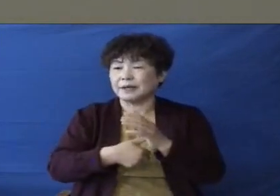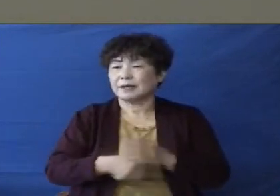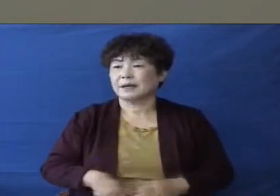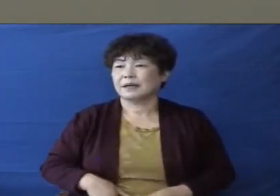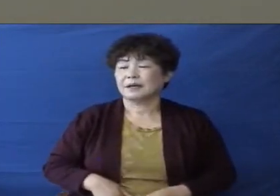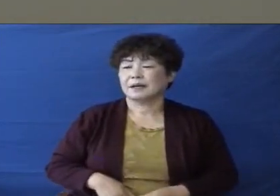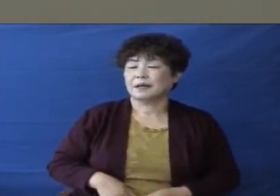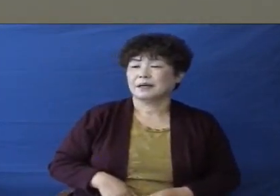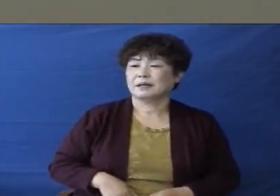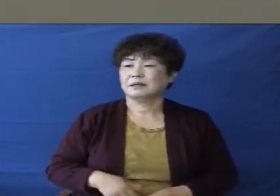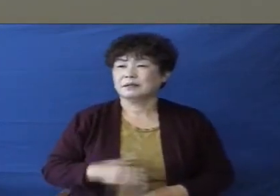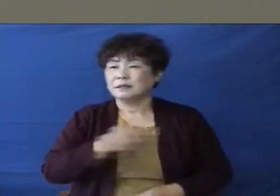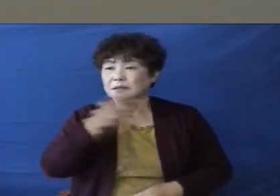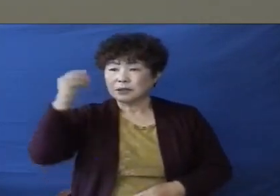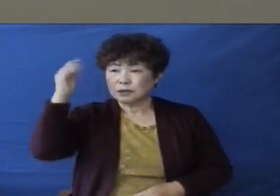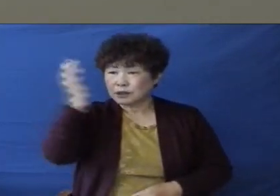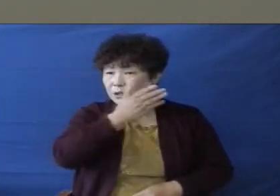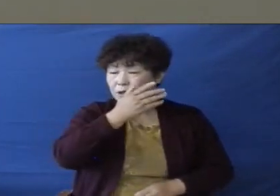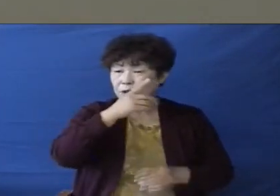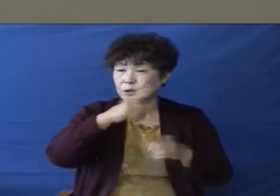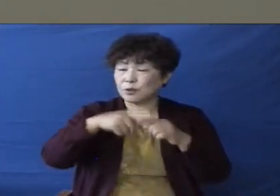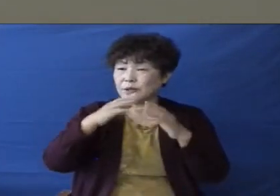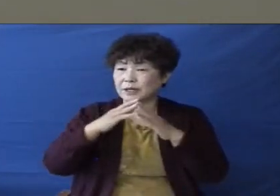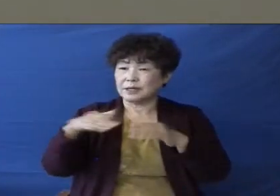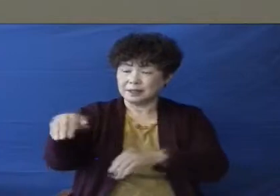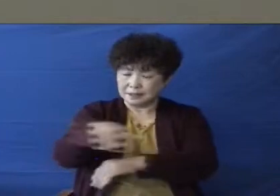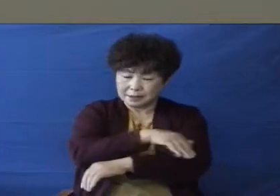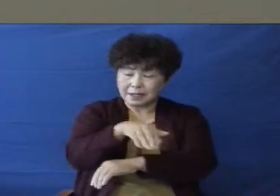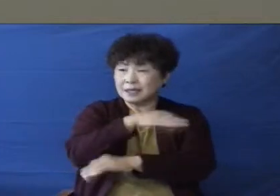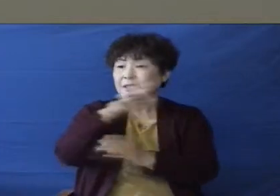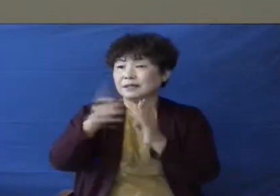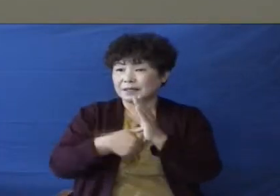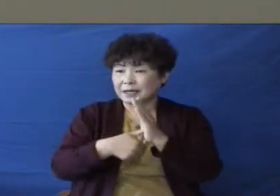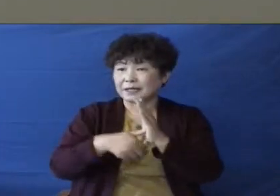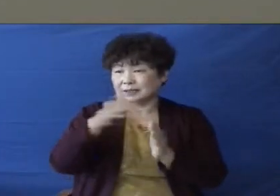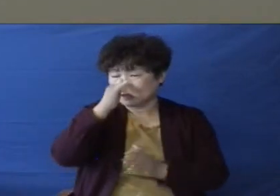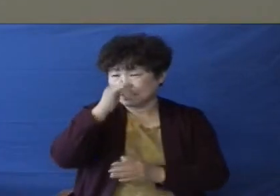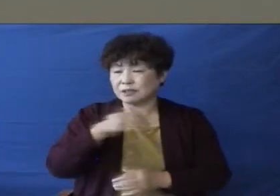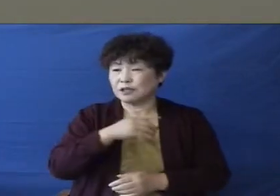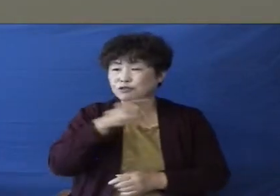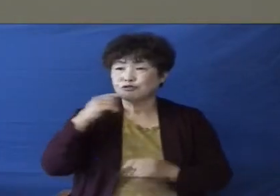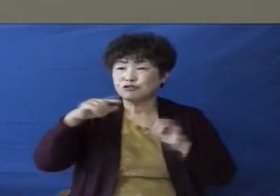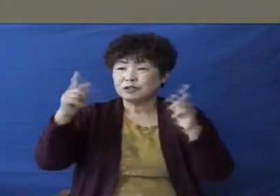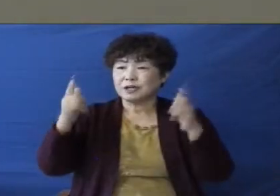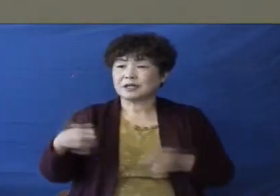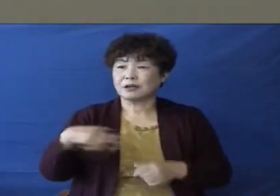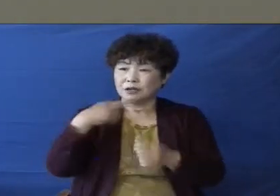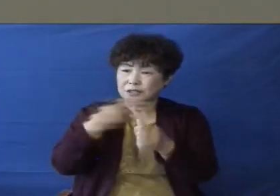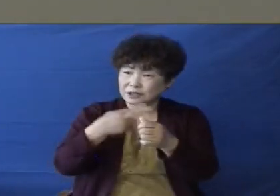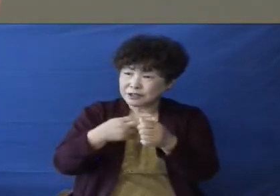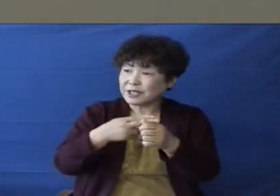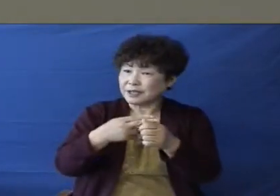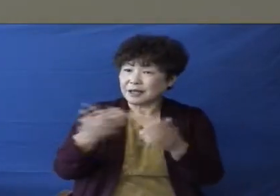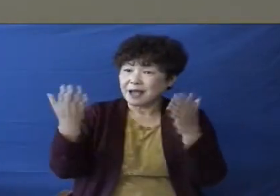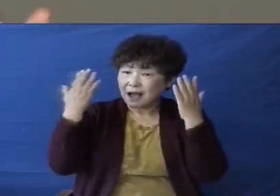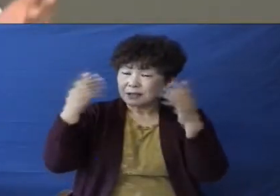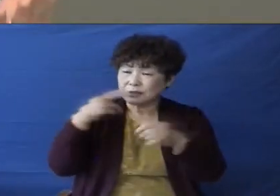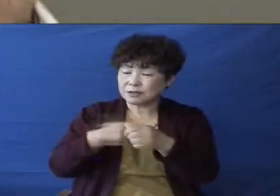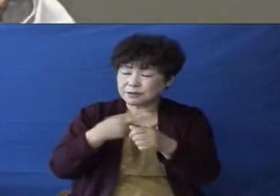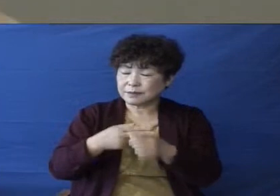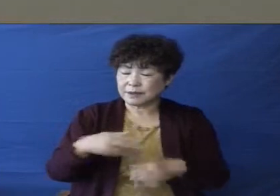원에서 성결 기회를 에 섬기던 때가 있음 있었어요 주일학교 선생님 을 하는데 즉 가을 이었던것